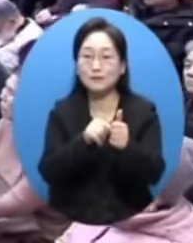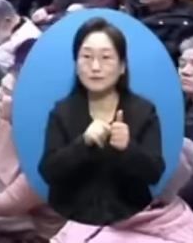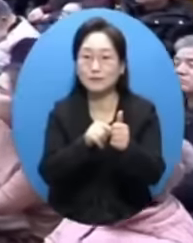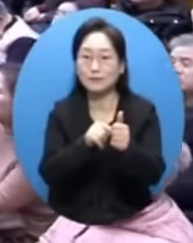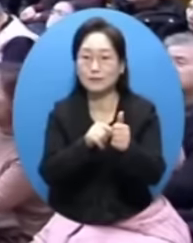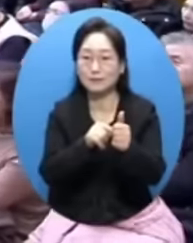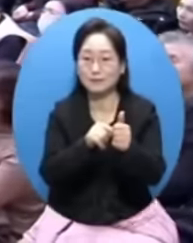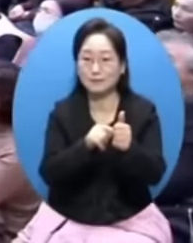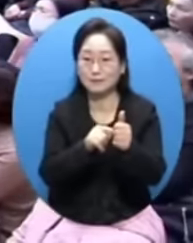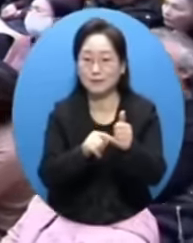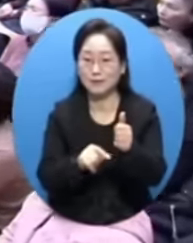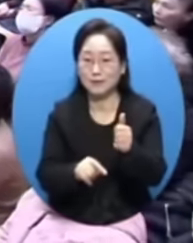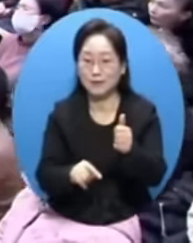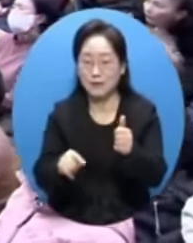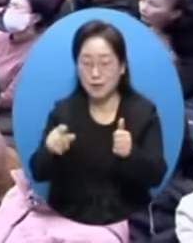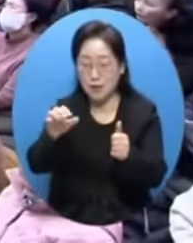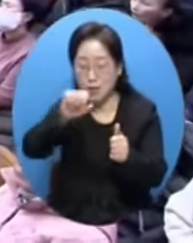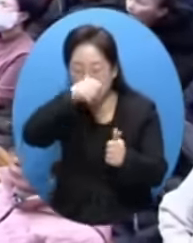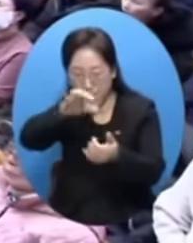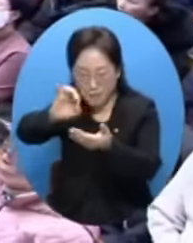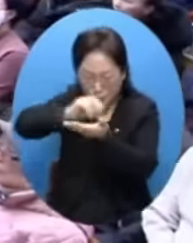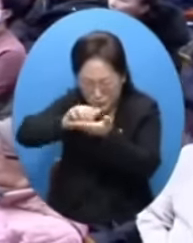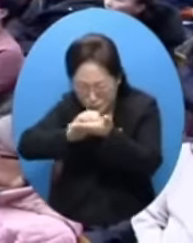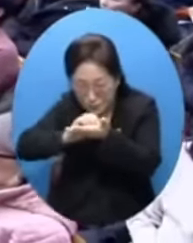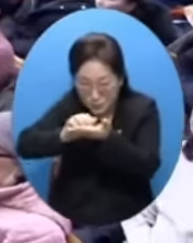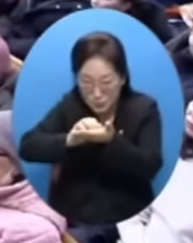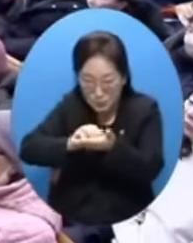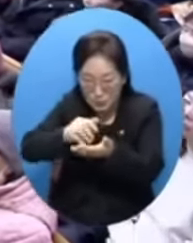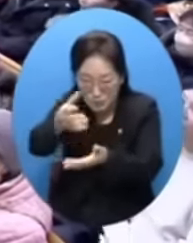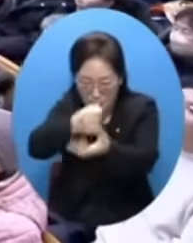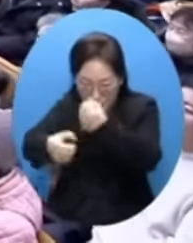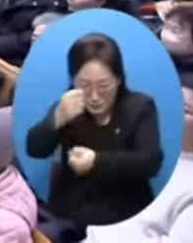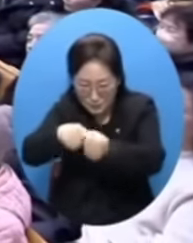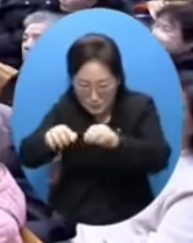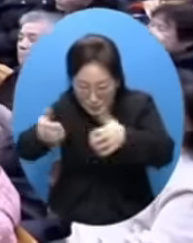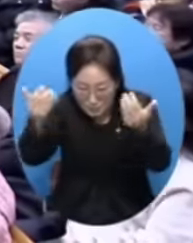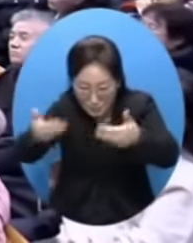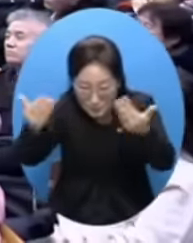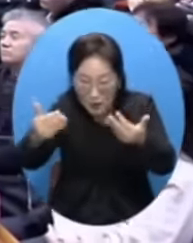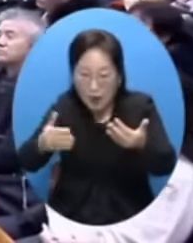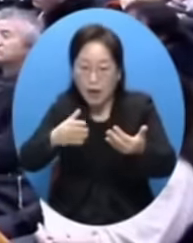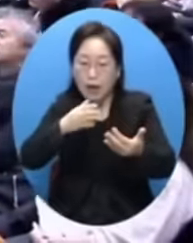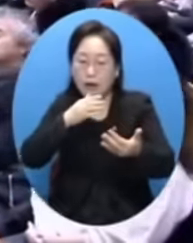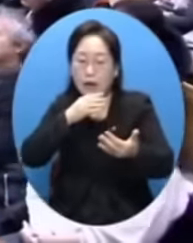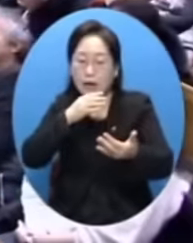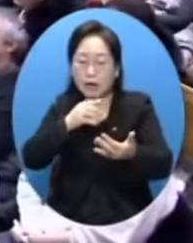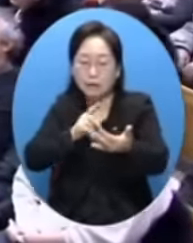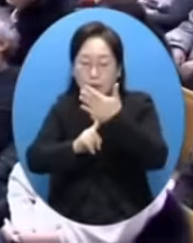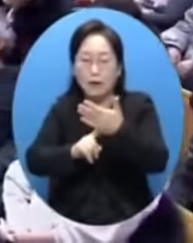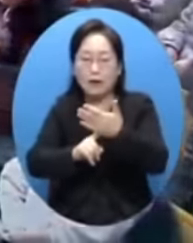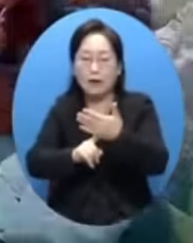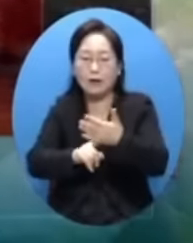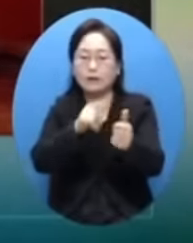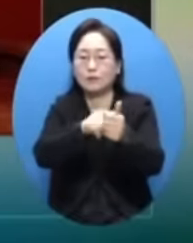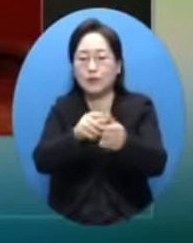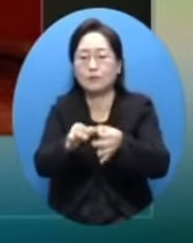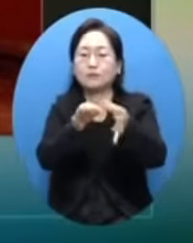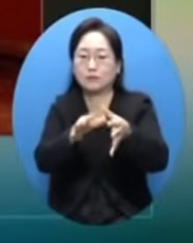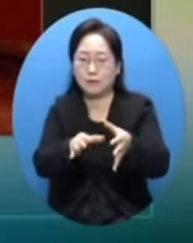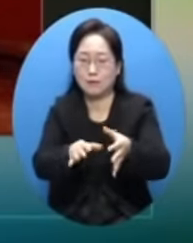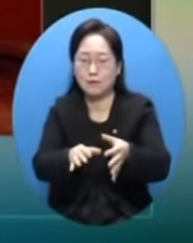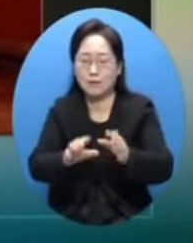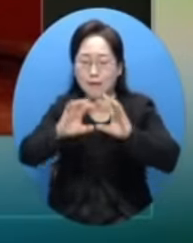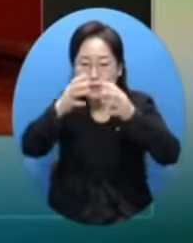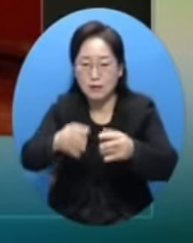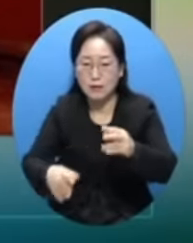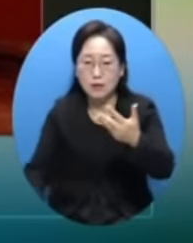그가이 회교 조사를 통해서 오히려 이름이 알려지게 됐지만 그가 전 세계 기부한 금액은 80억 달러 10조